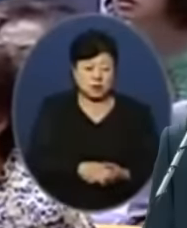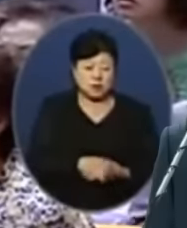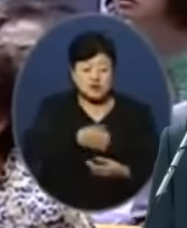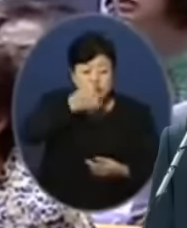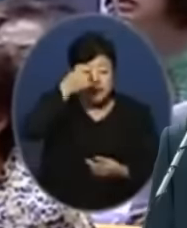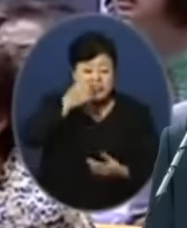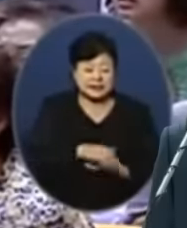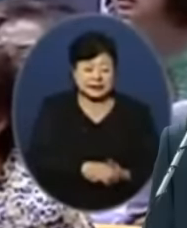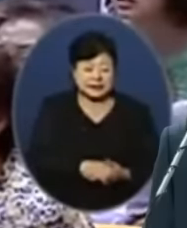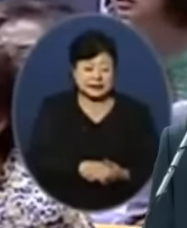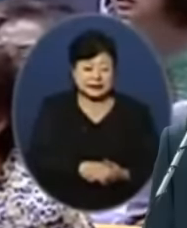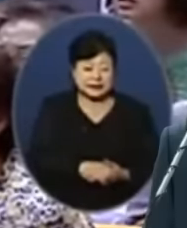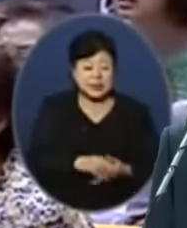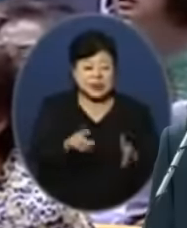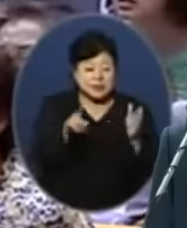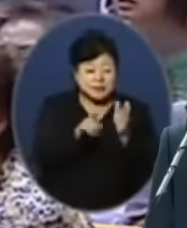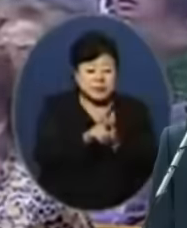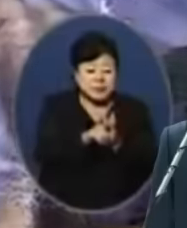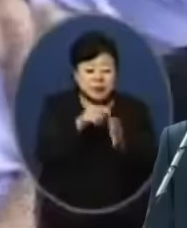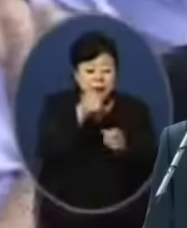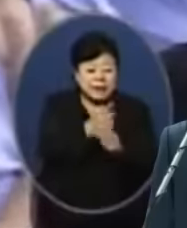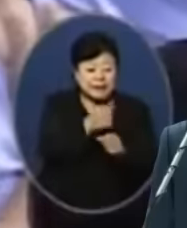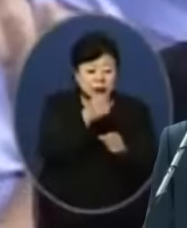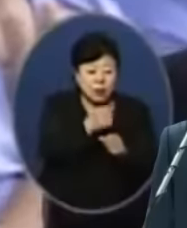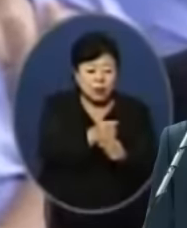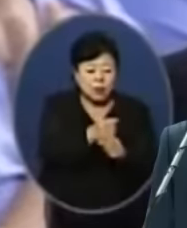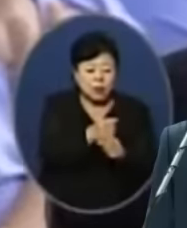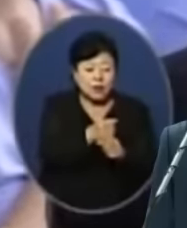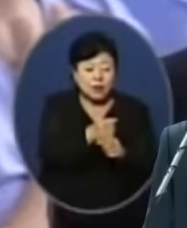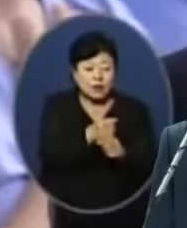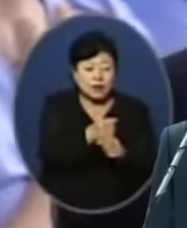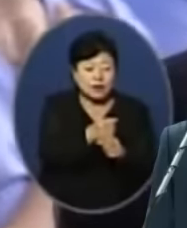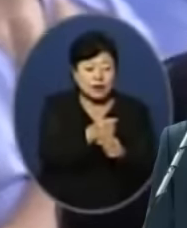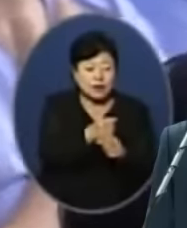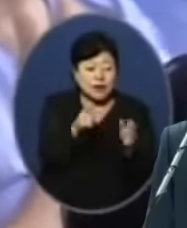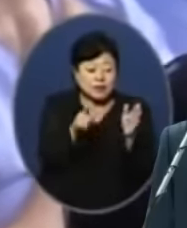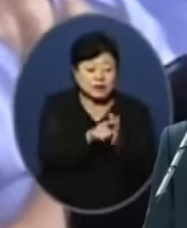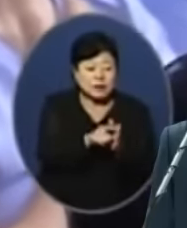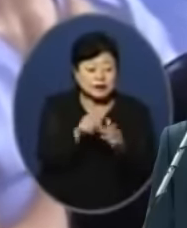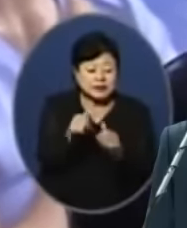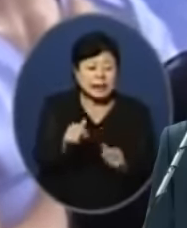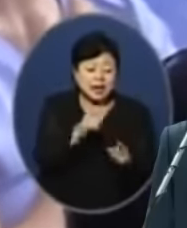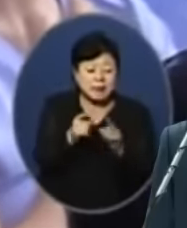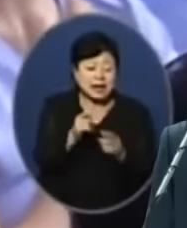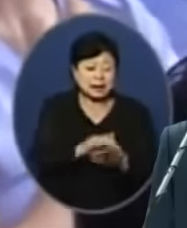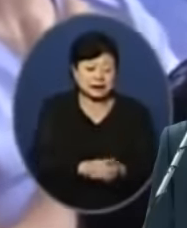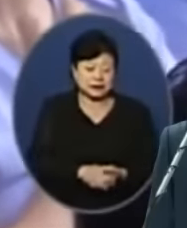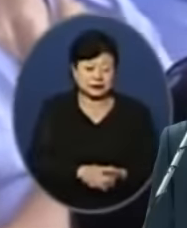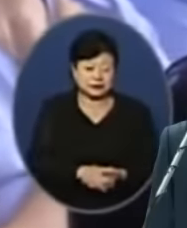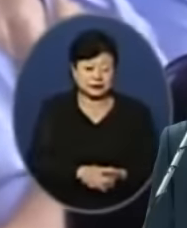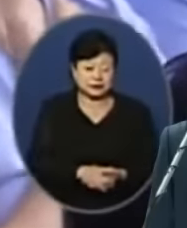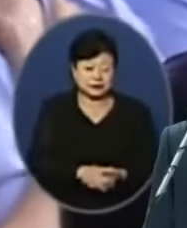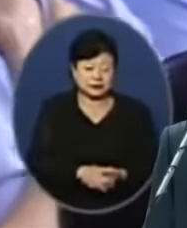꿈이 믿음을 만들고 믿음을 따라 말하게 되면